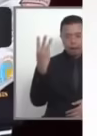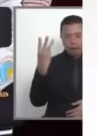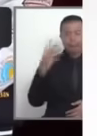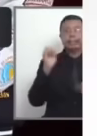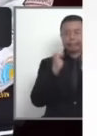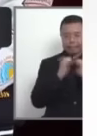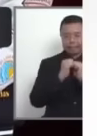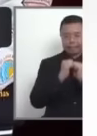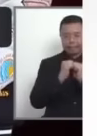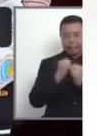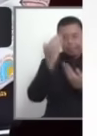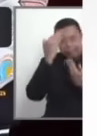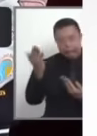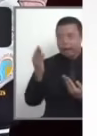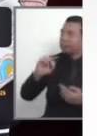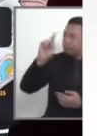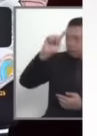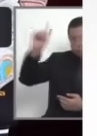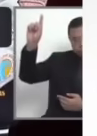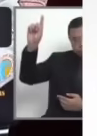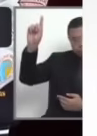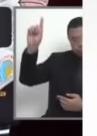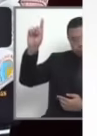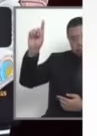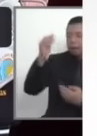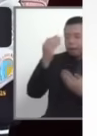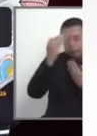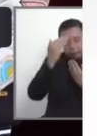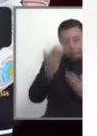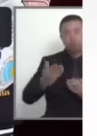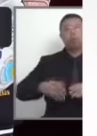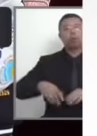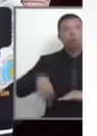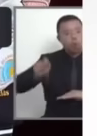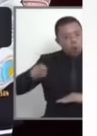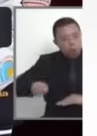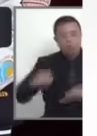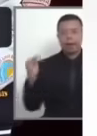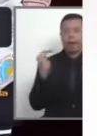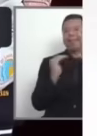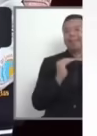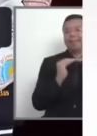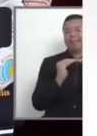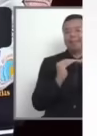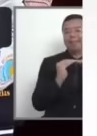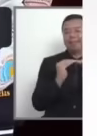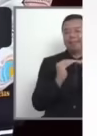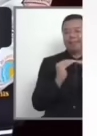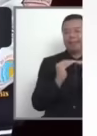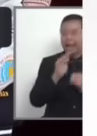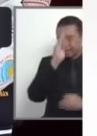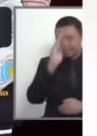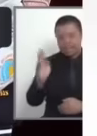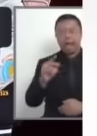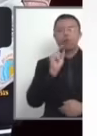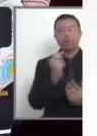3 relasi ini yang ingin ditekankan Mas Ganjar dan itu diurai juga di closing statement berikutnya. Tapi yang menarik ya Putri ya, di